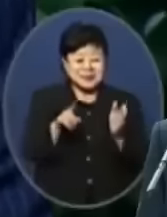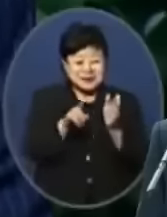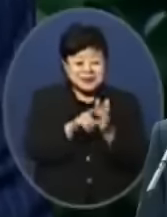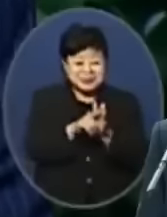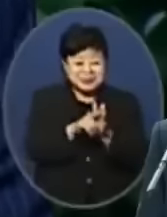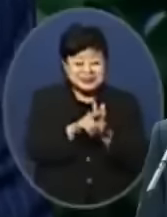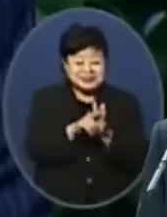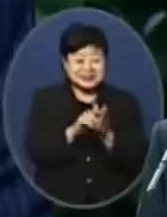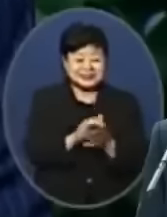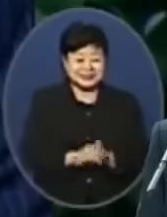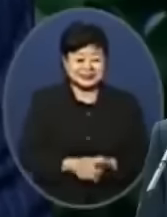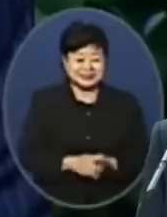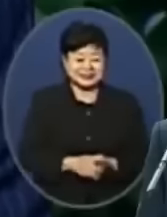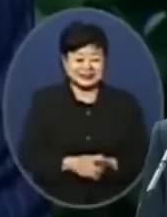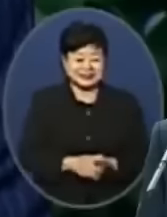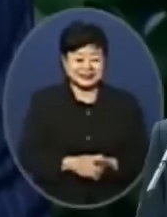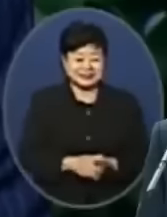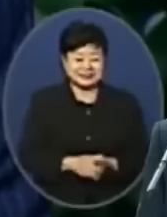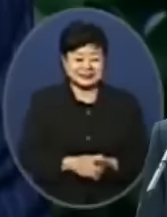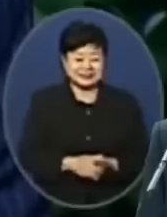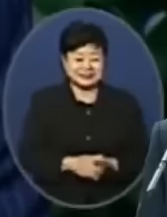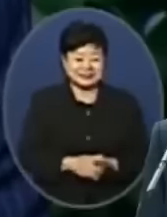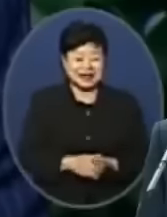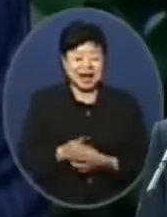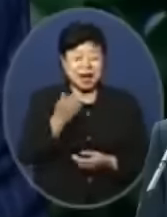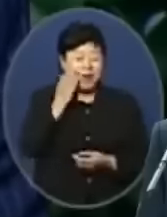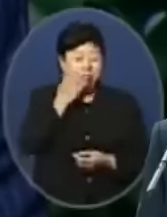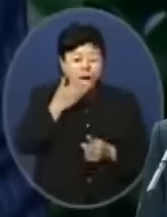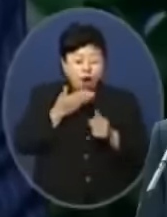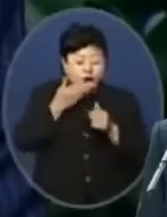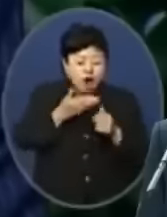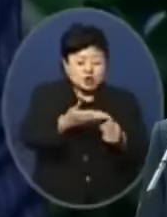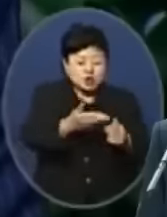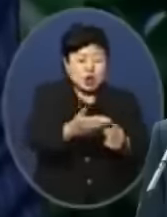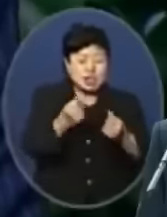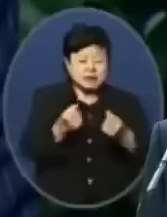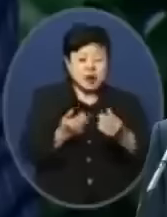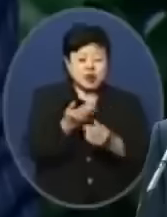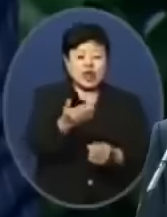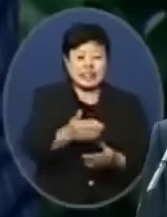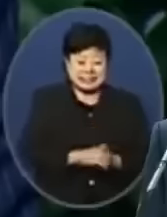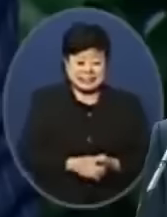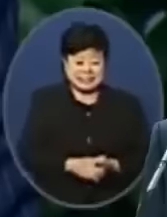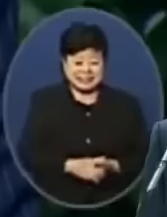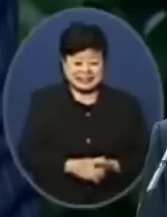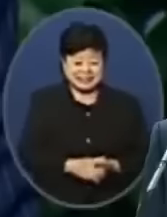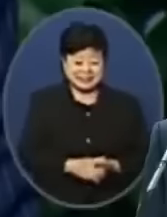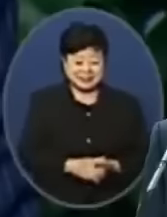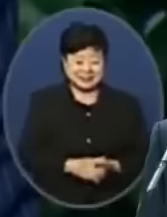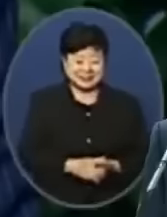믿음을 믿었으면 양식을 공급해서 믿음이 힘을 얻게 만들어줘야죠.